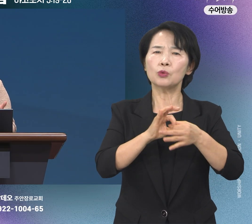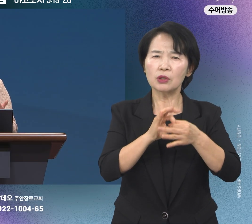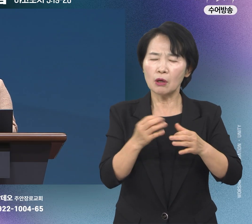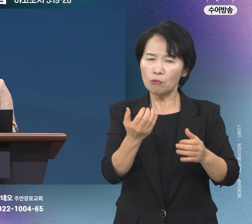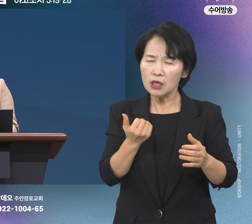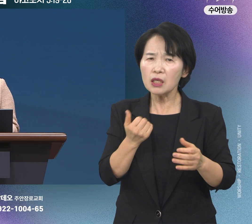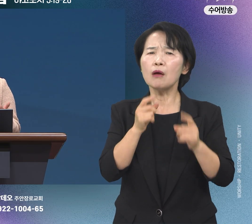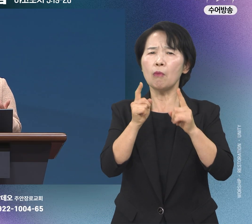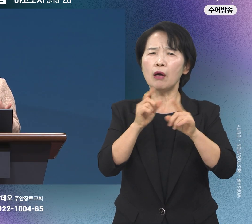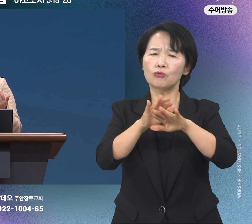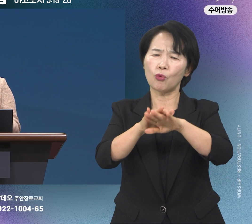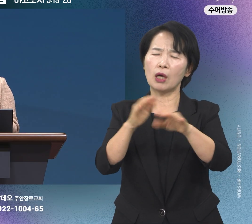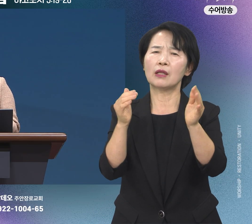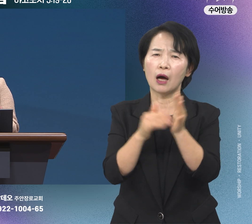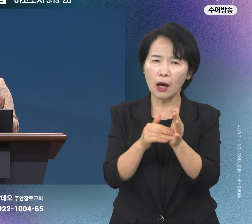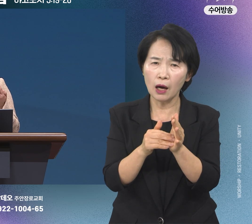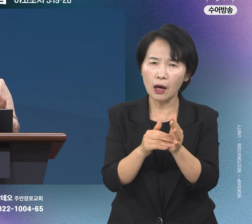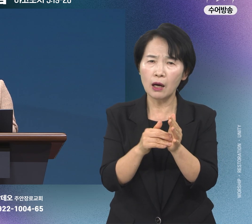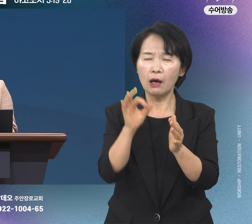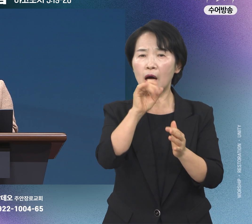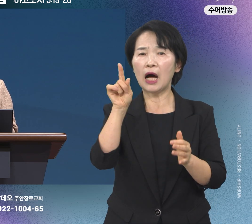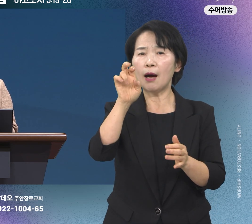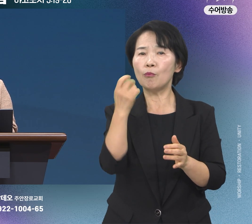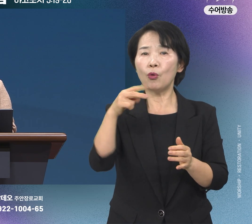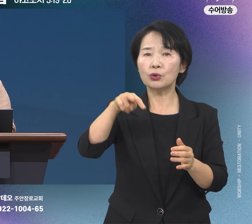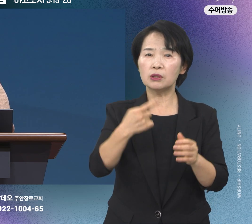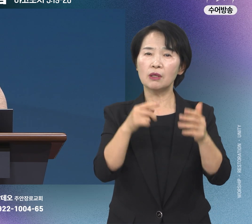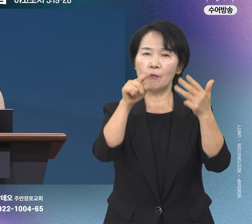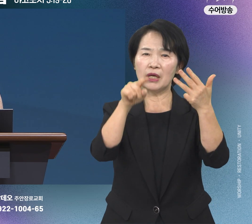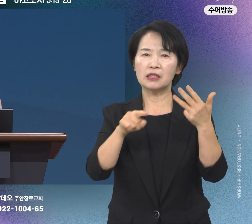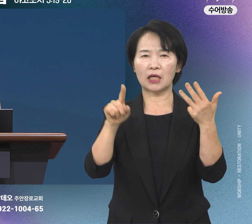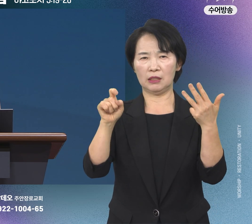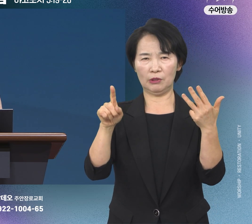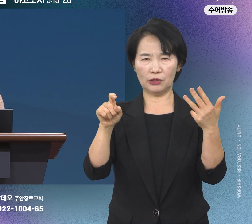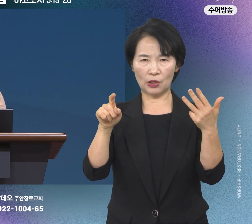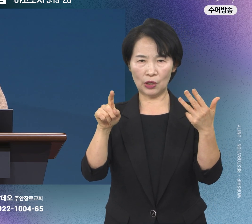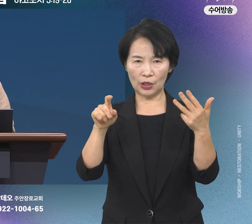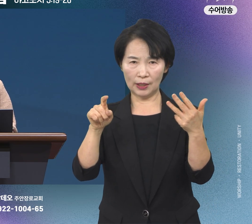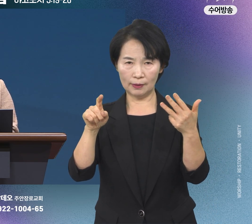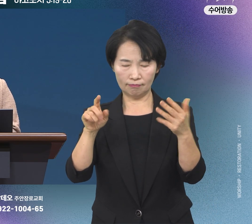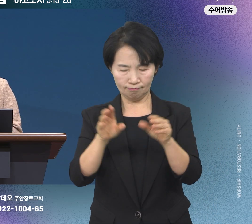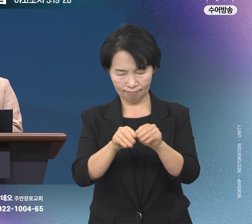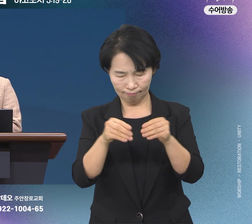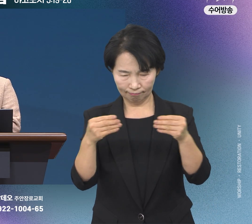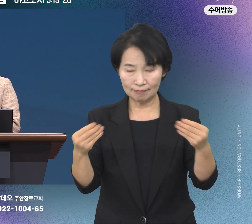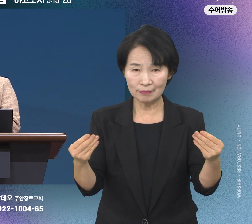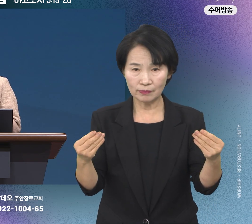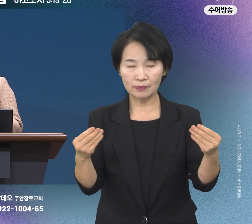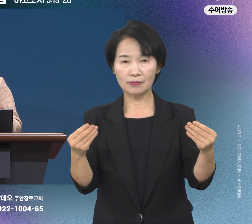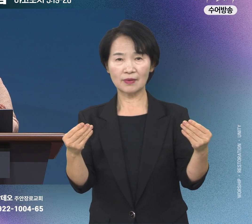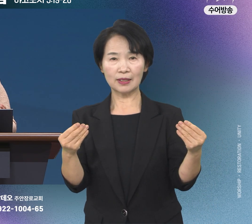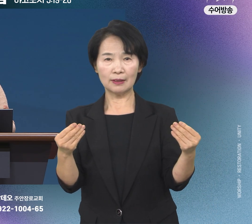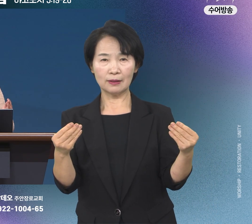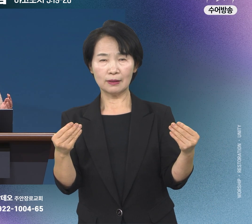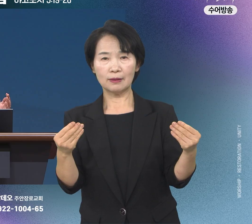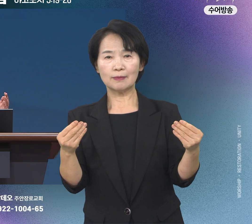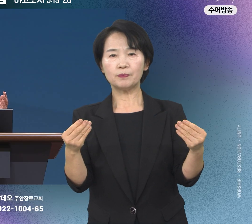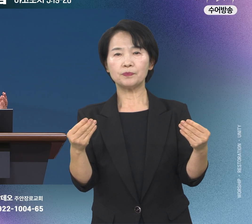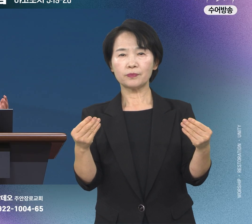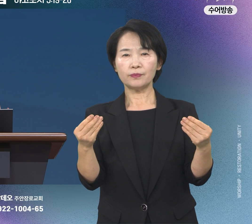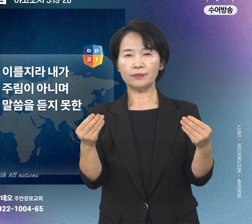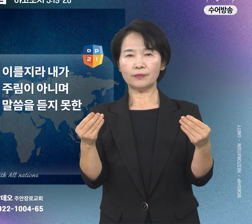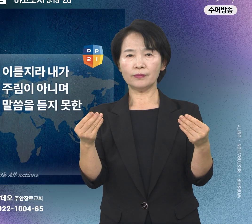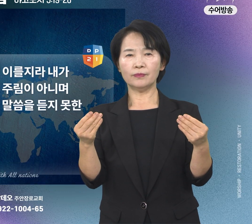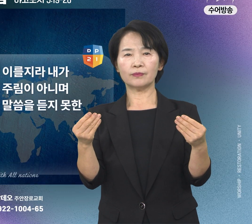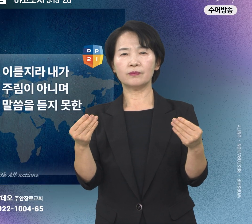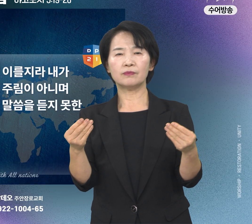말씀해 놓으셨다는 거예요. 그래서 아모스 8장 11절을 한번 펴봅시다 해서 폈습니다. 아모스 8장 11절에는 이런